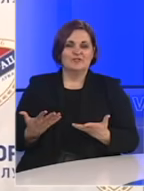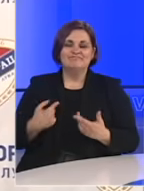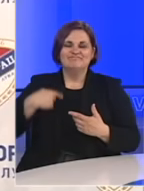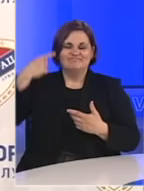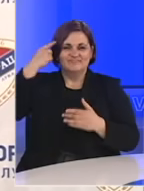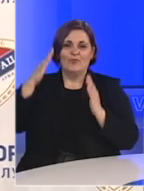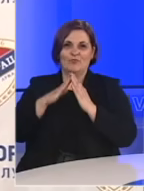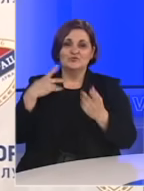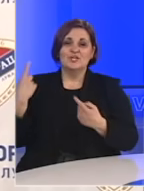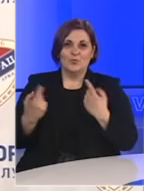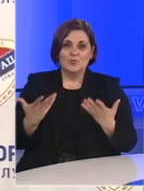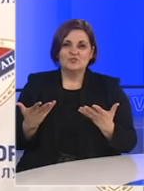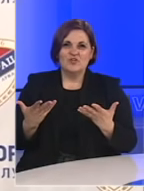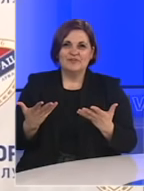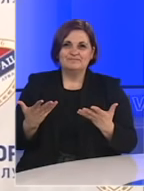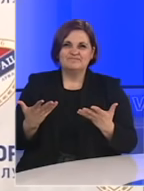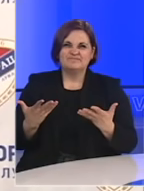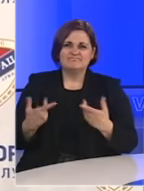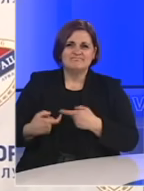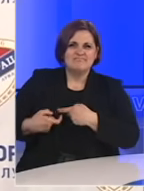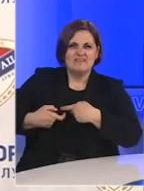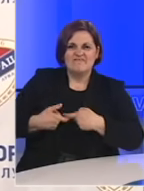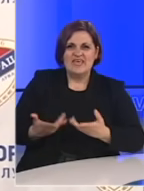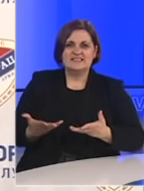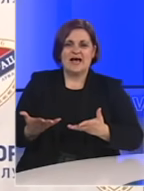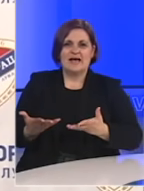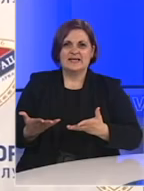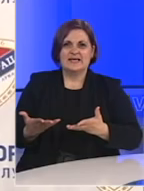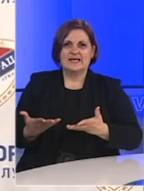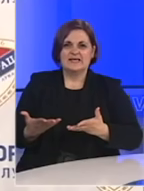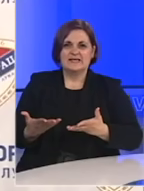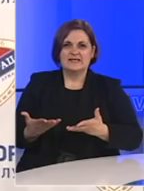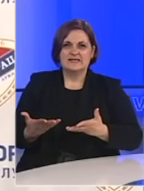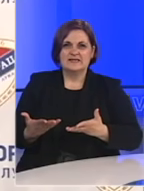znamo da su kućni uslovi onda vezani